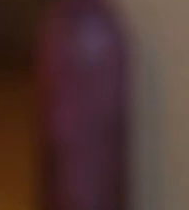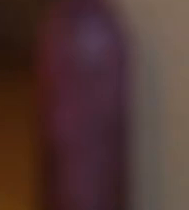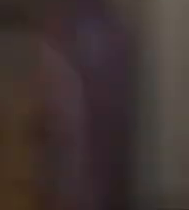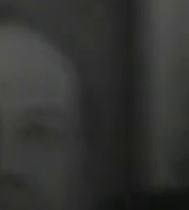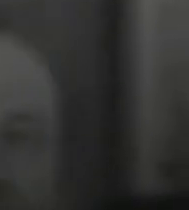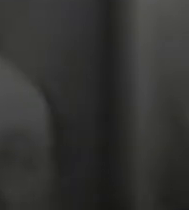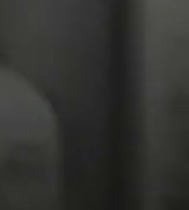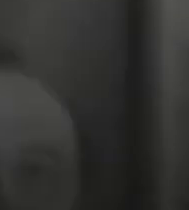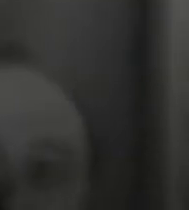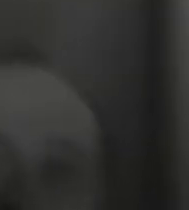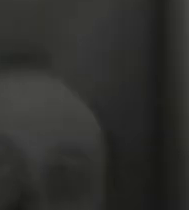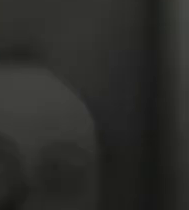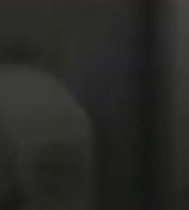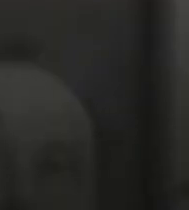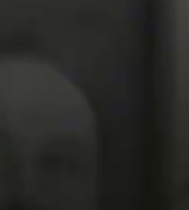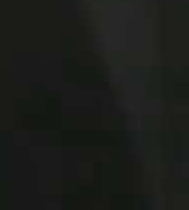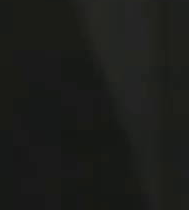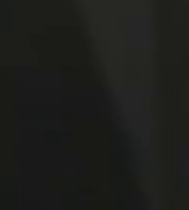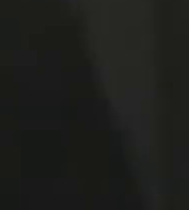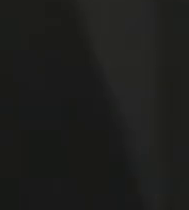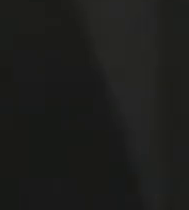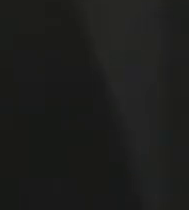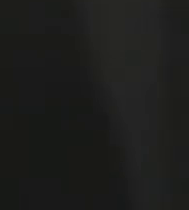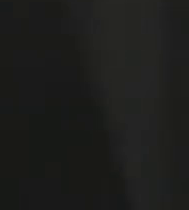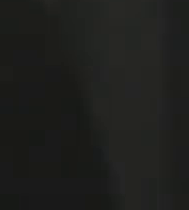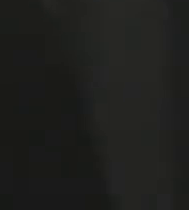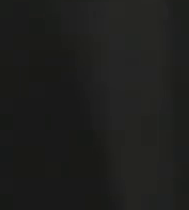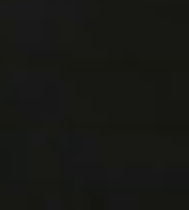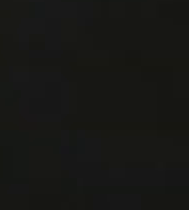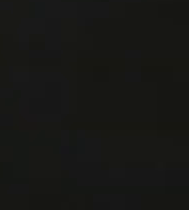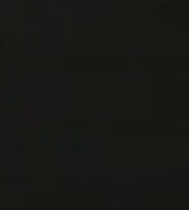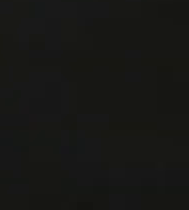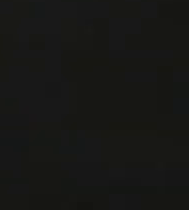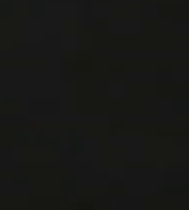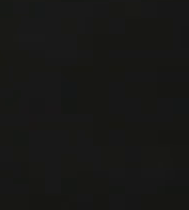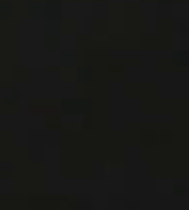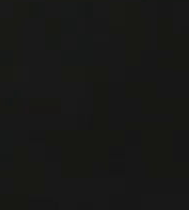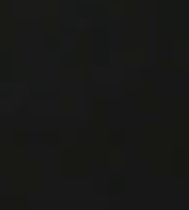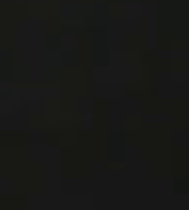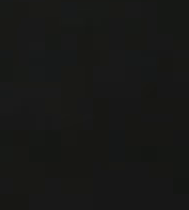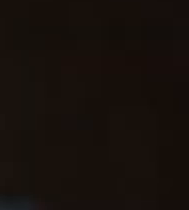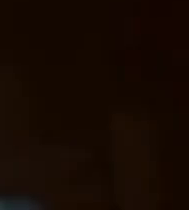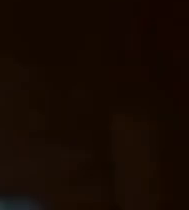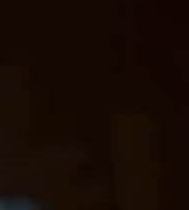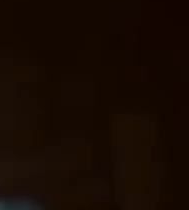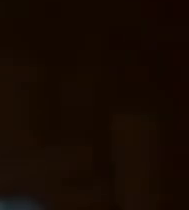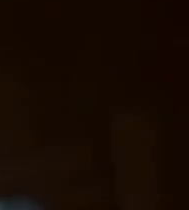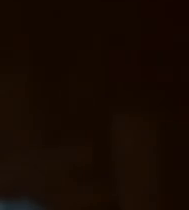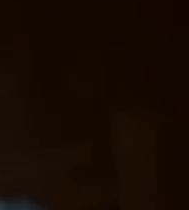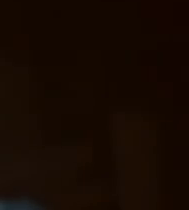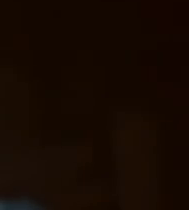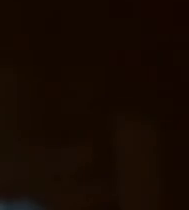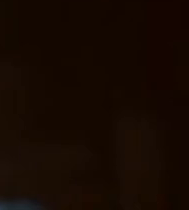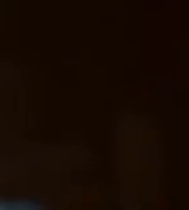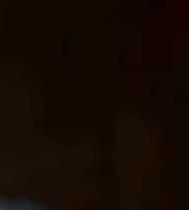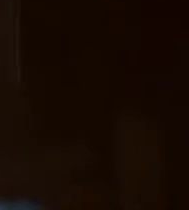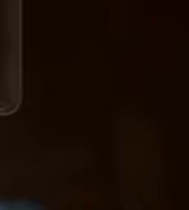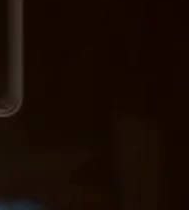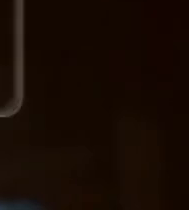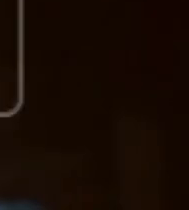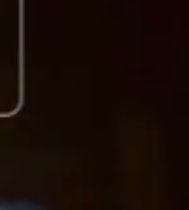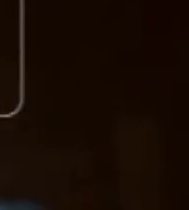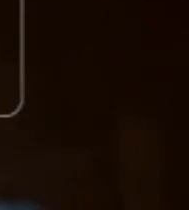გულმისასვლელი პიროვნება იყო. კვირას 18 საათსა და 20 წუთზე სიკოდოლიძე გადაცემაში ჰოპლა